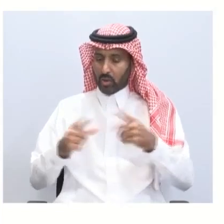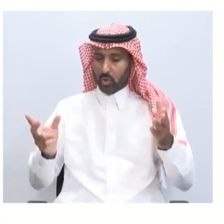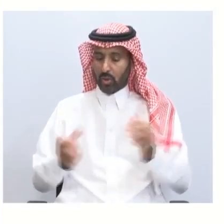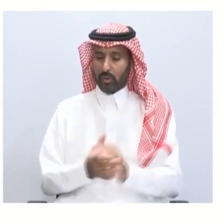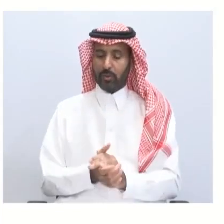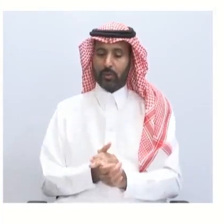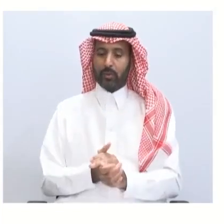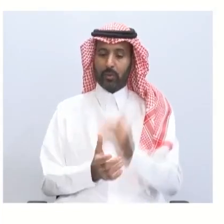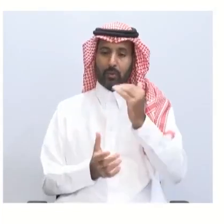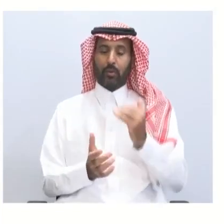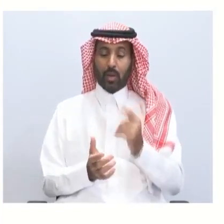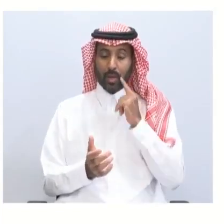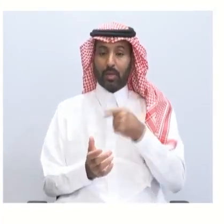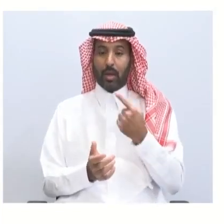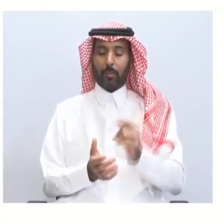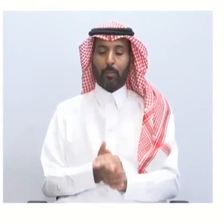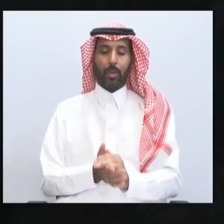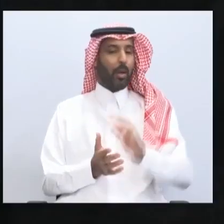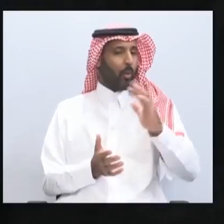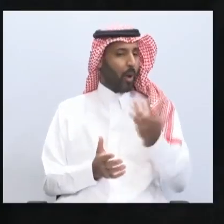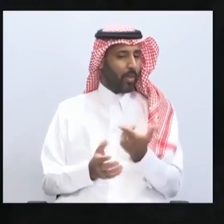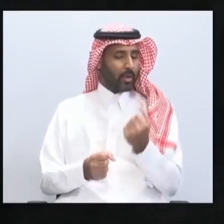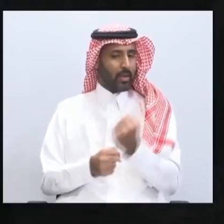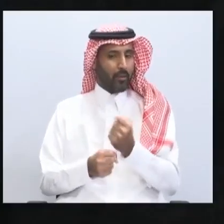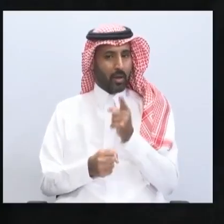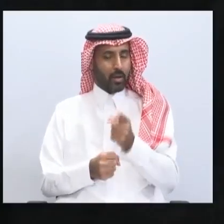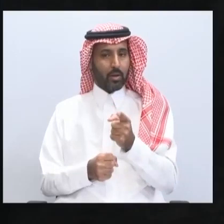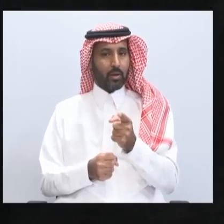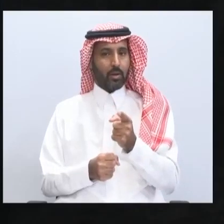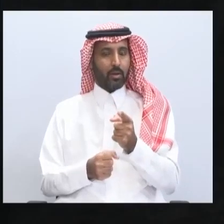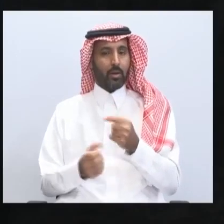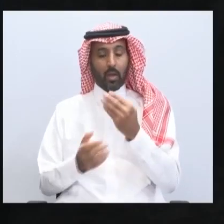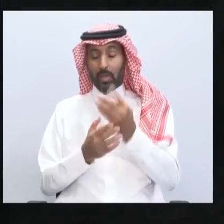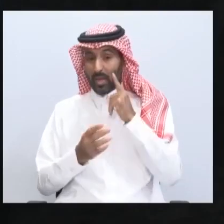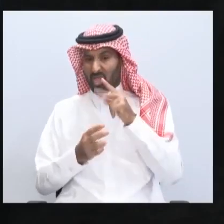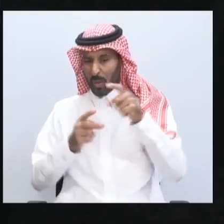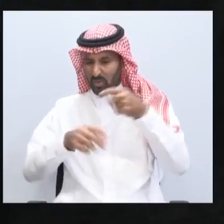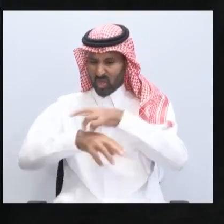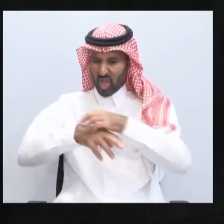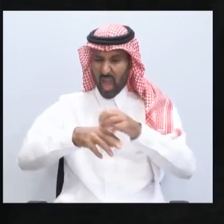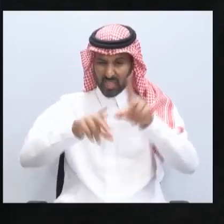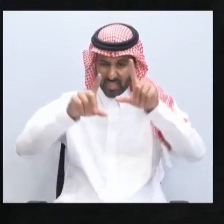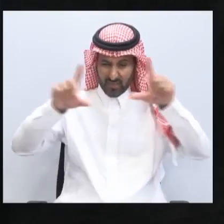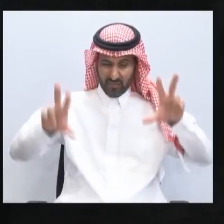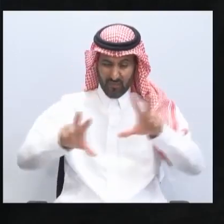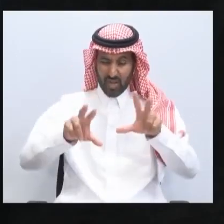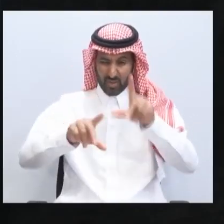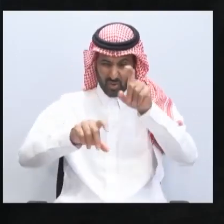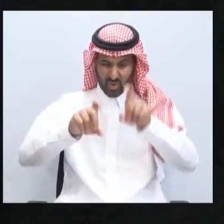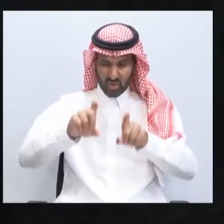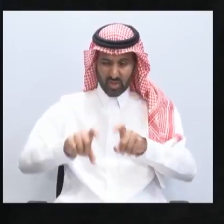شهره كذلك تحدثنا عن ماذا تفعل اثناء اصابه جهازك